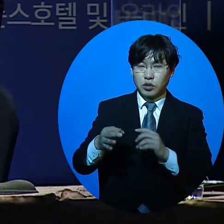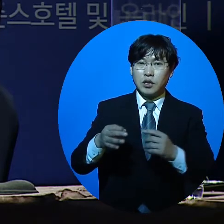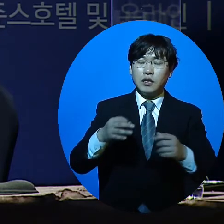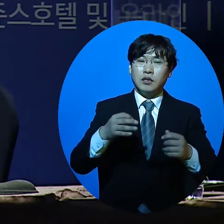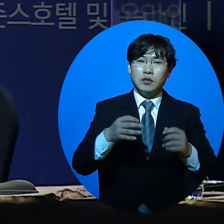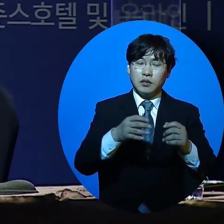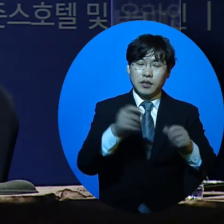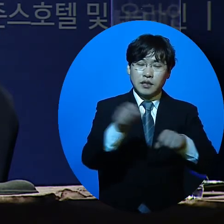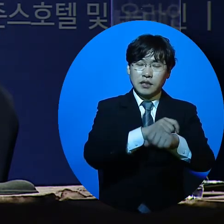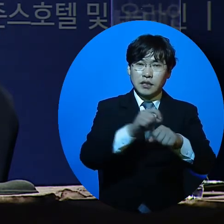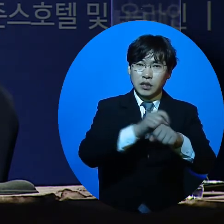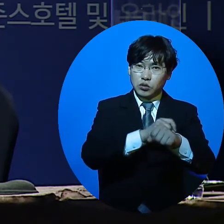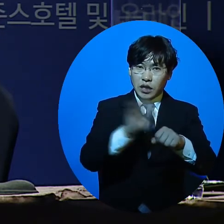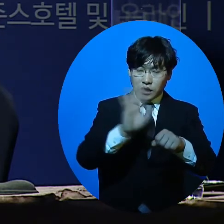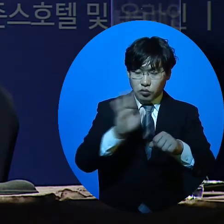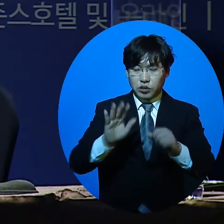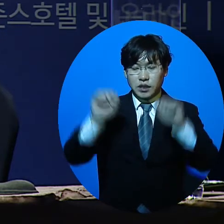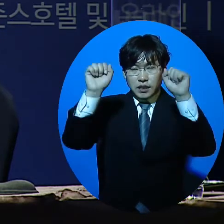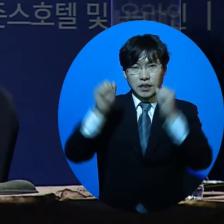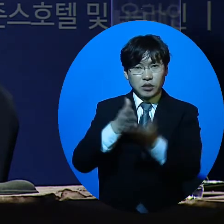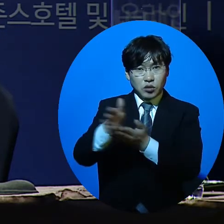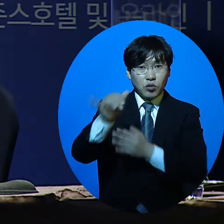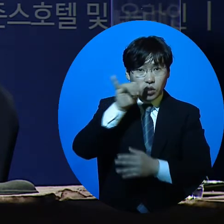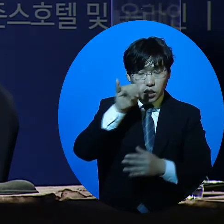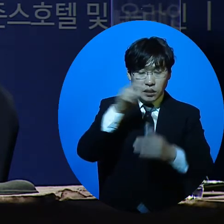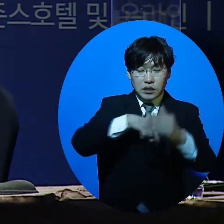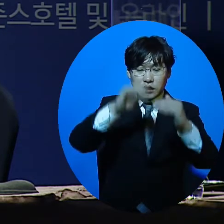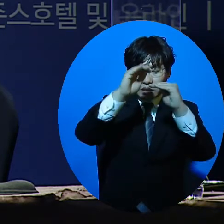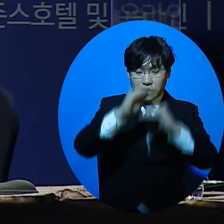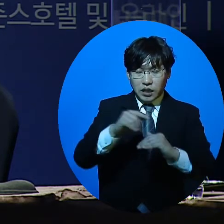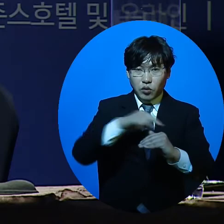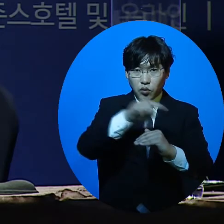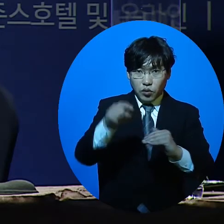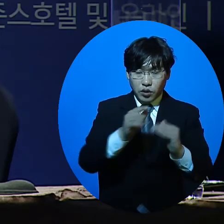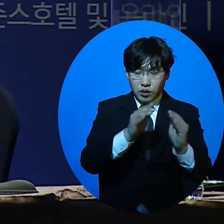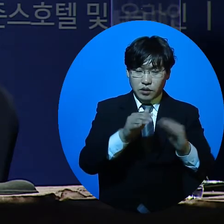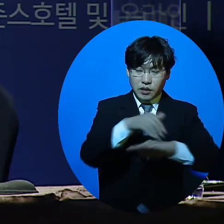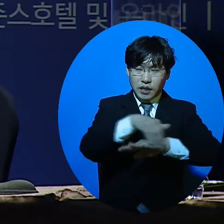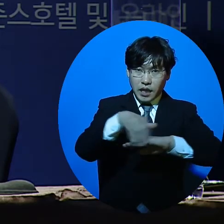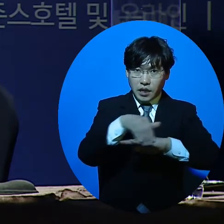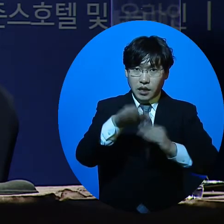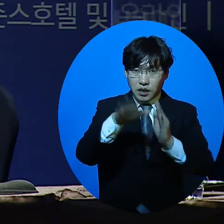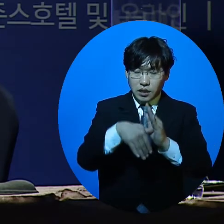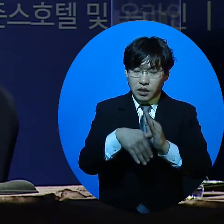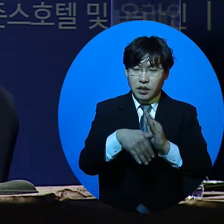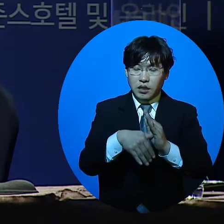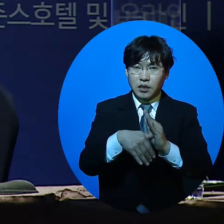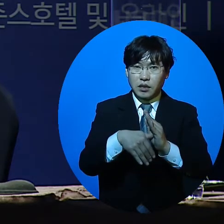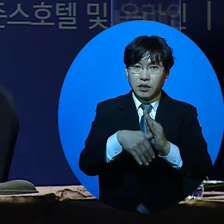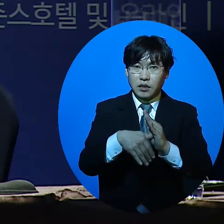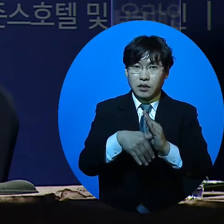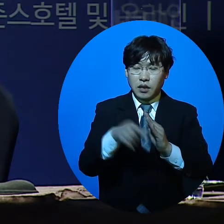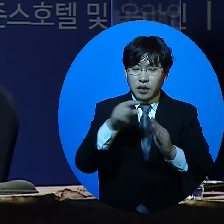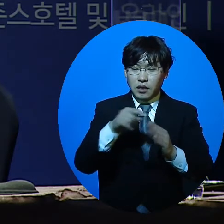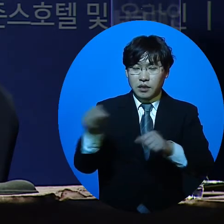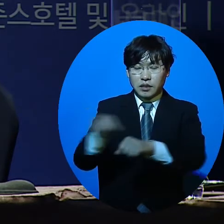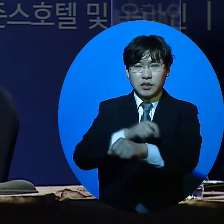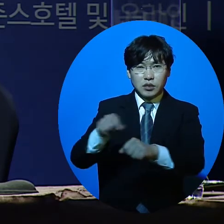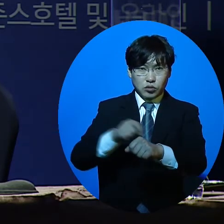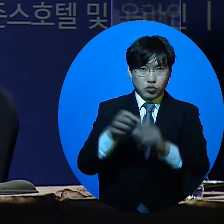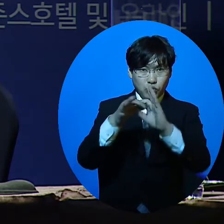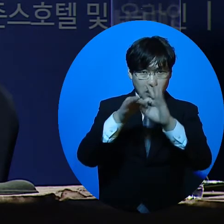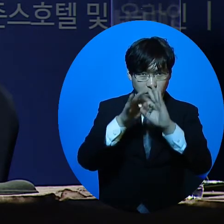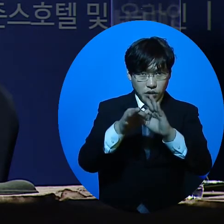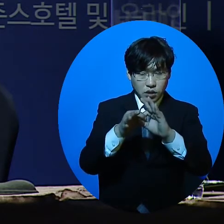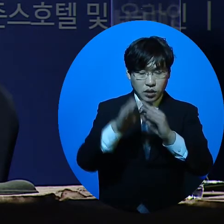있잖아요. 거기서 이 교육 과정을 짤 때 특수체육 관련 교과목을